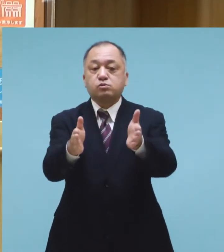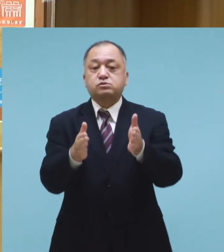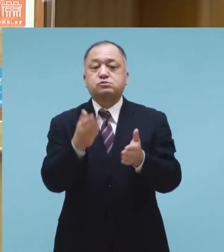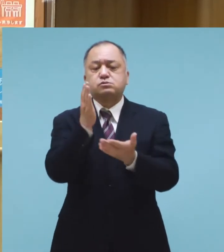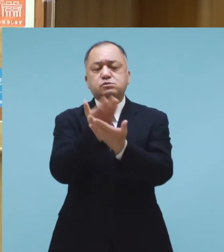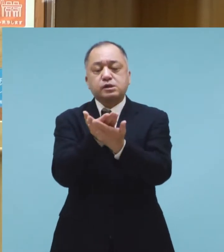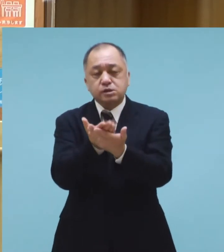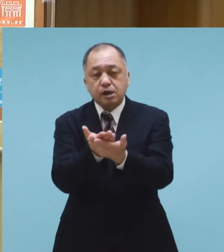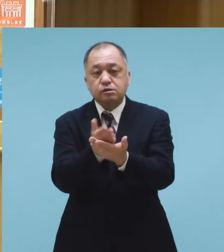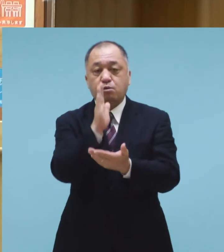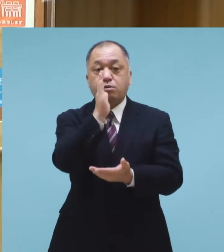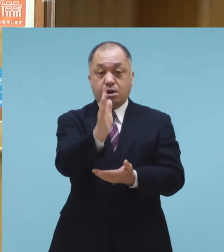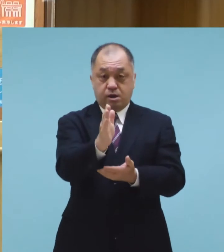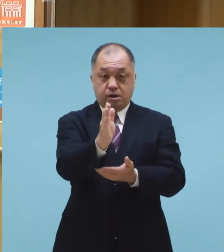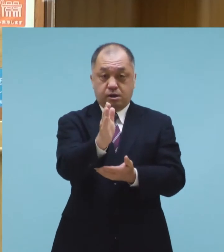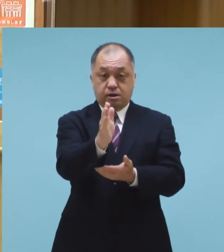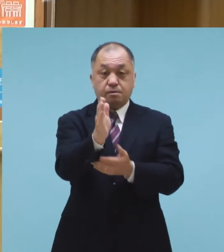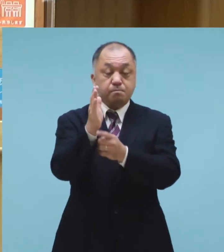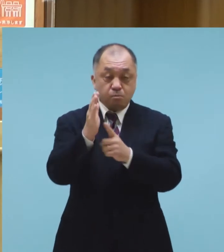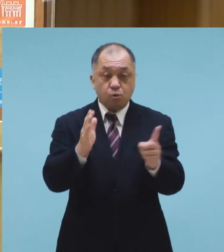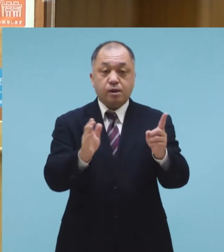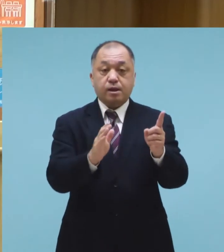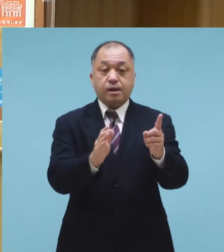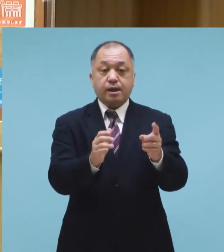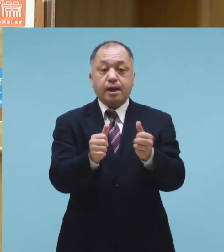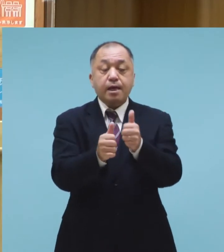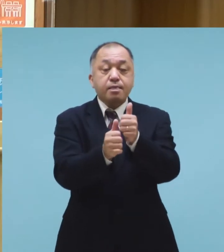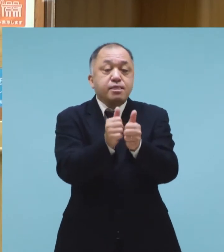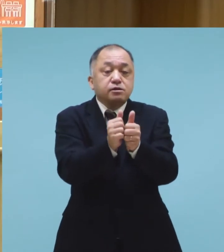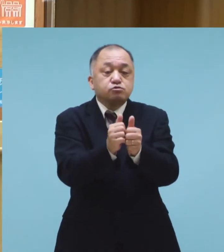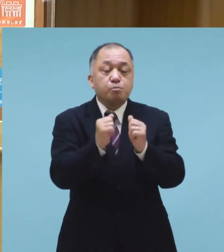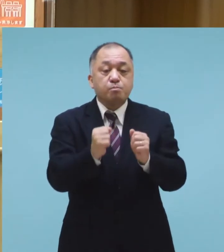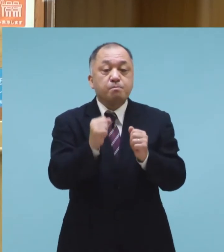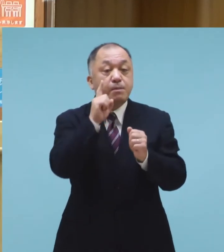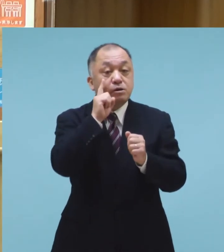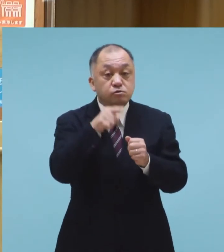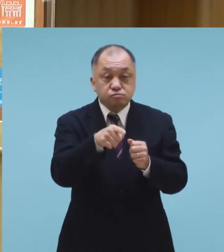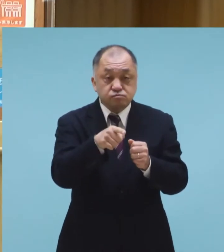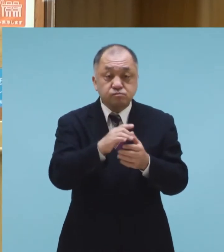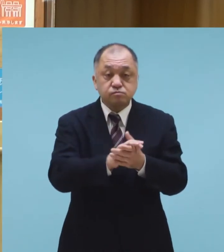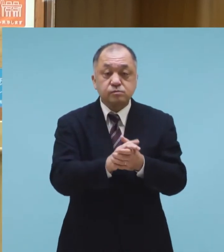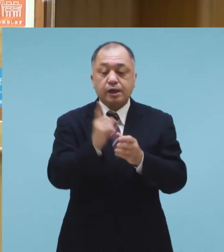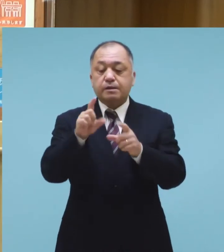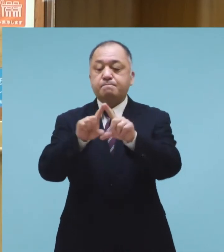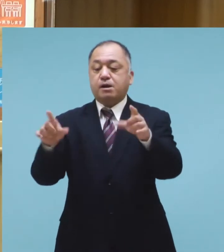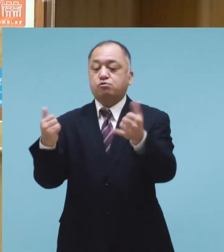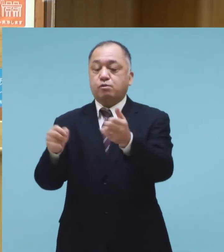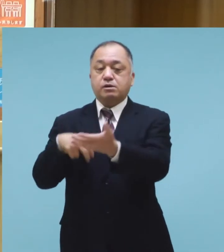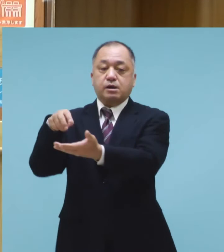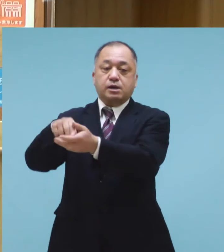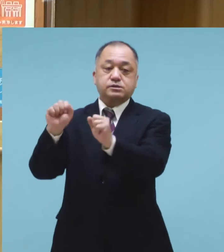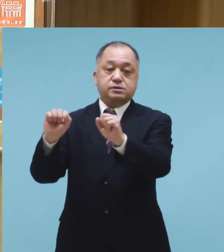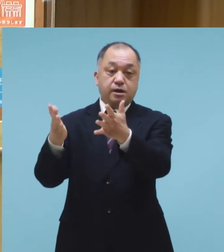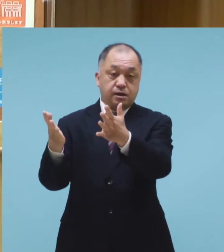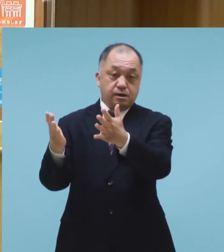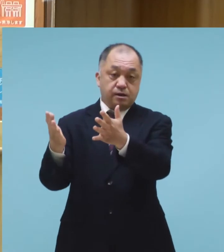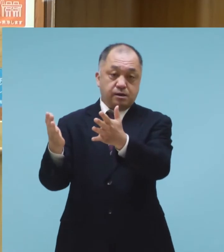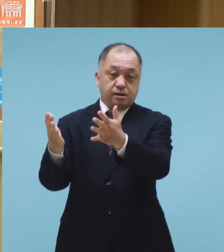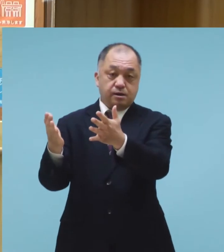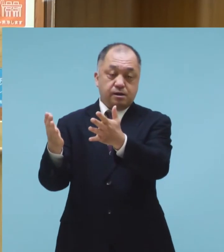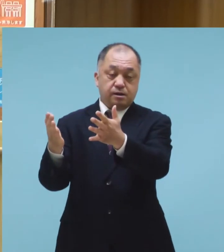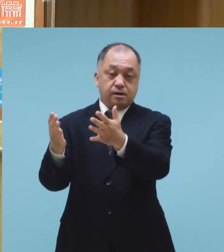いというお願いと、そしてこの、テストマラソン、これ一般の方は参加しないものです。でテストですので